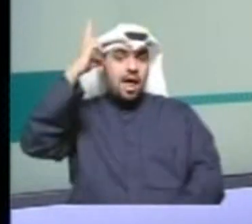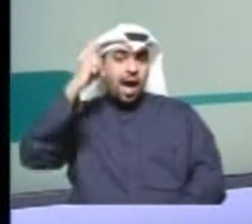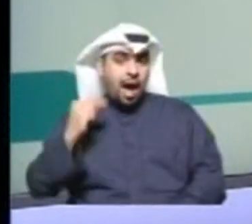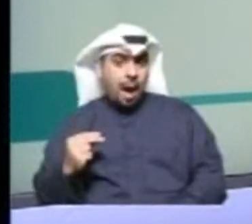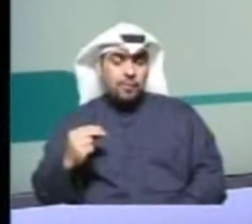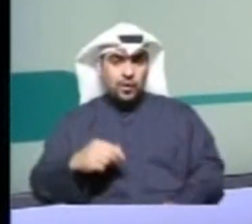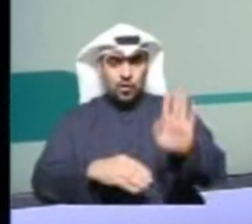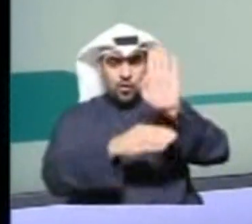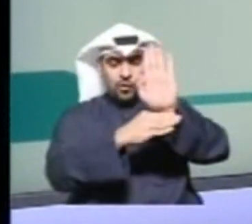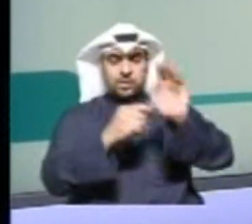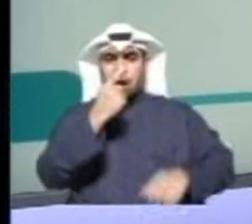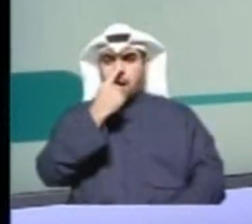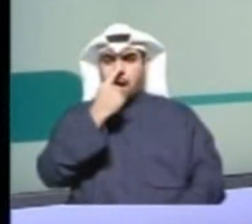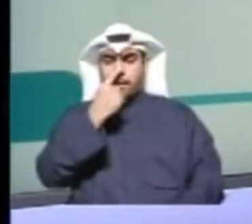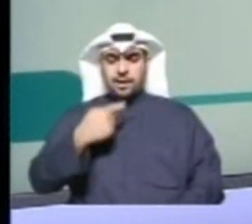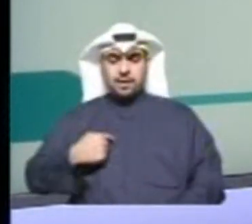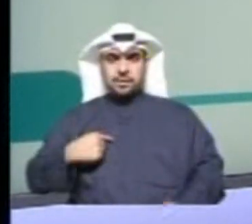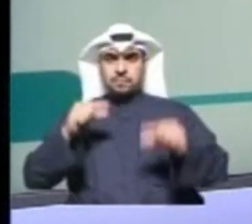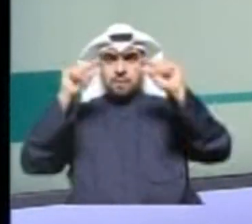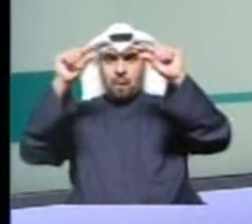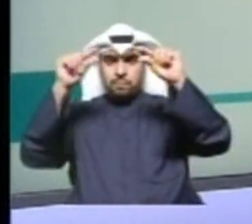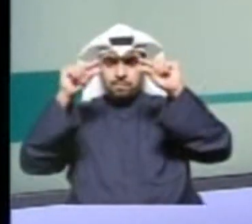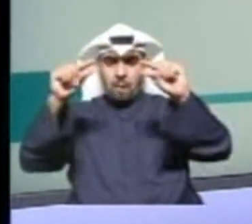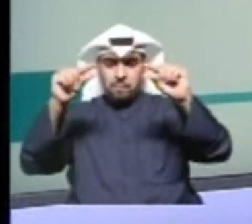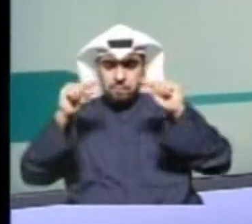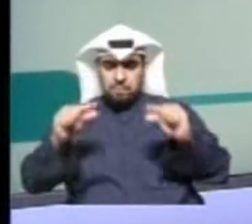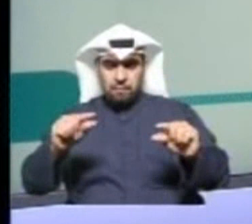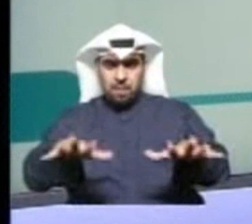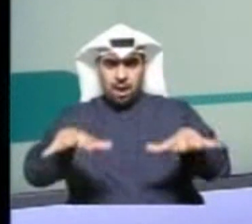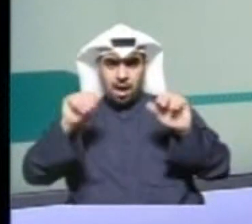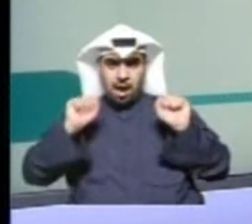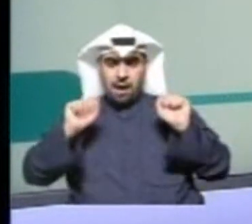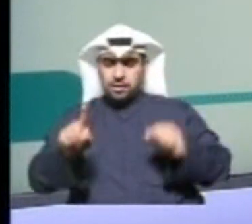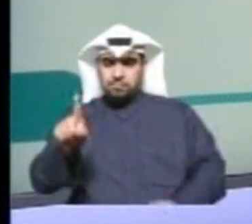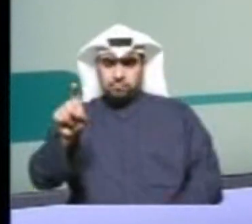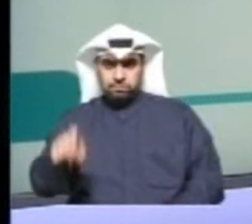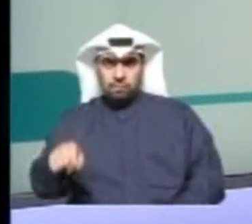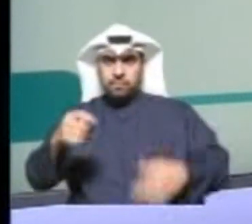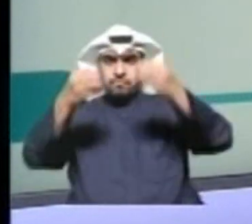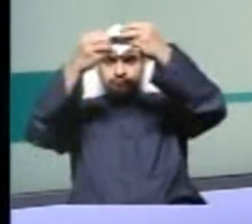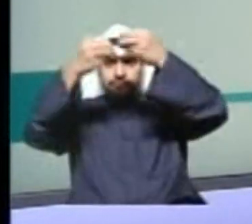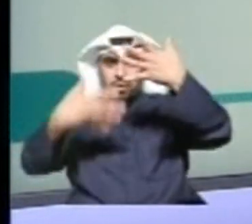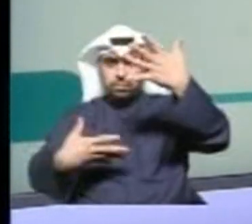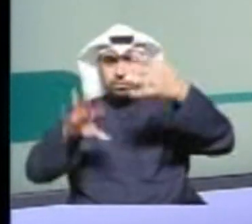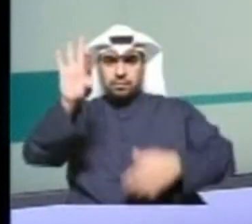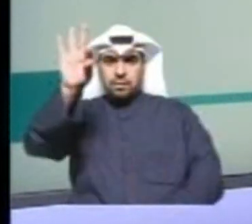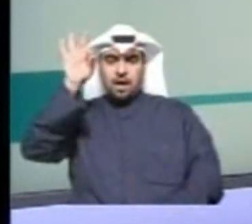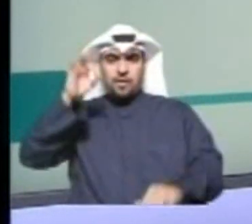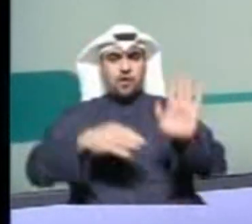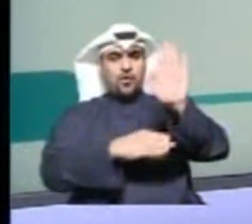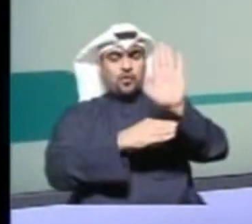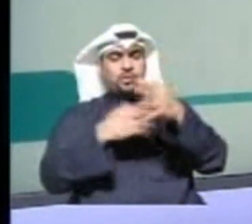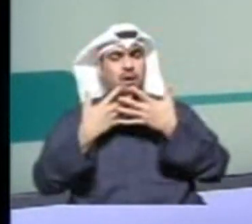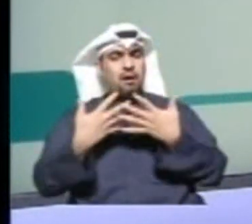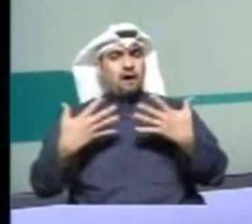لاعتماد طلبات تأسيس وترخيص الشركات الجديدة لأصحاب المشاريع الصغيرة والمتوسطة، فضلا عن تقليل زيارة